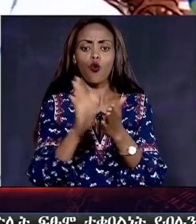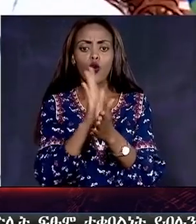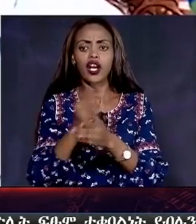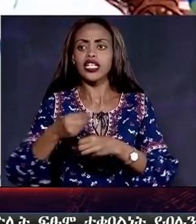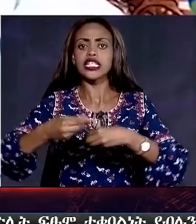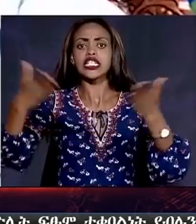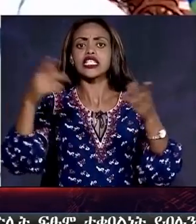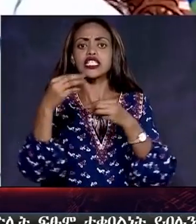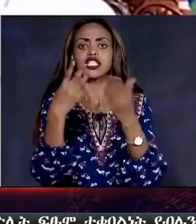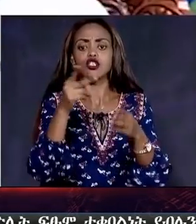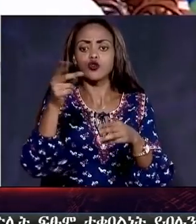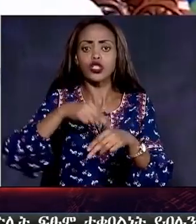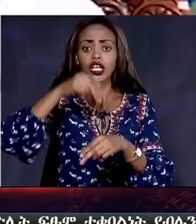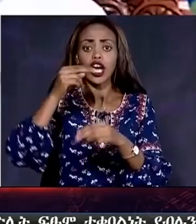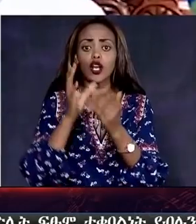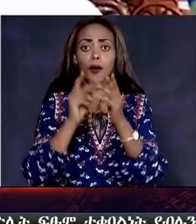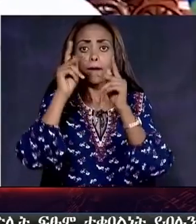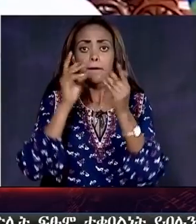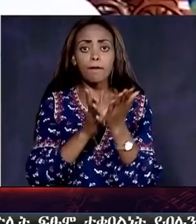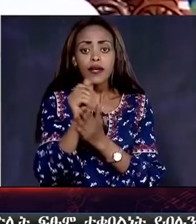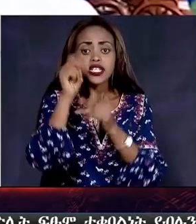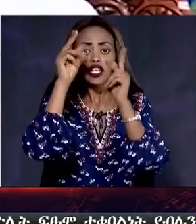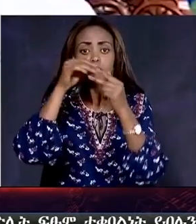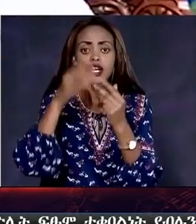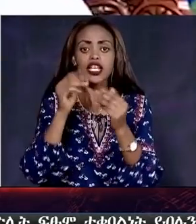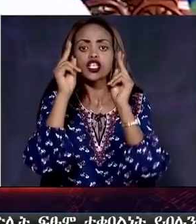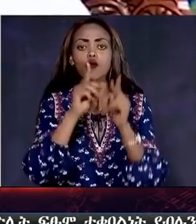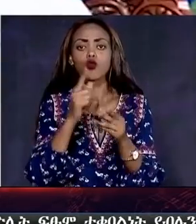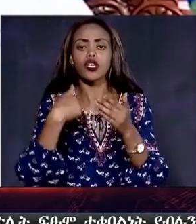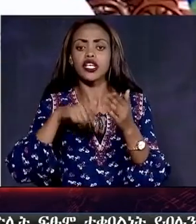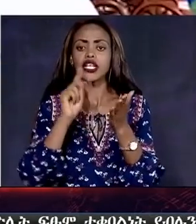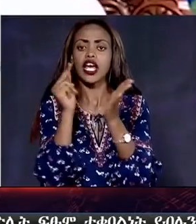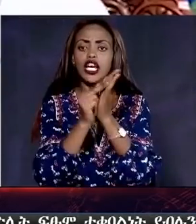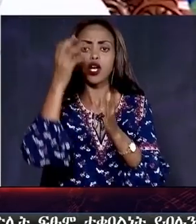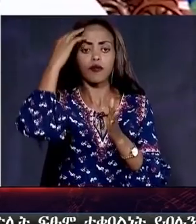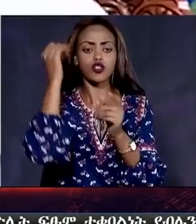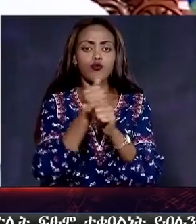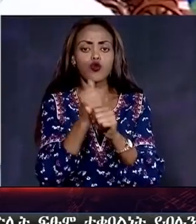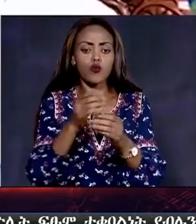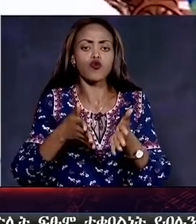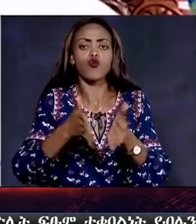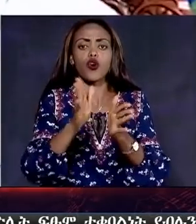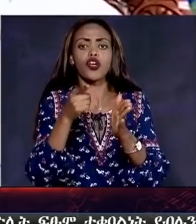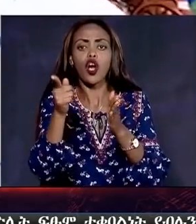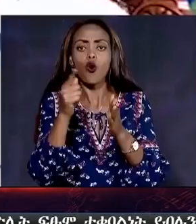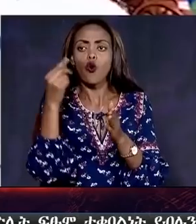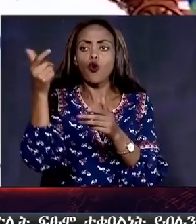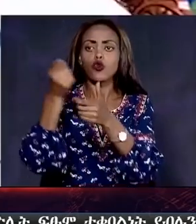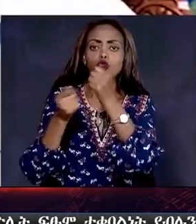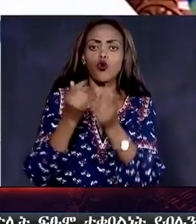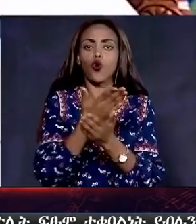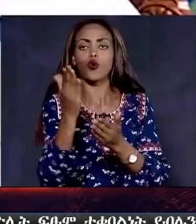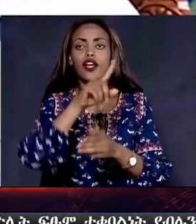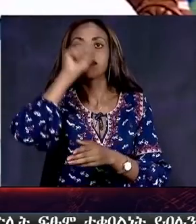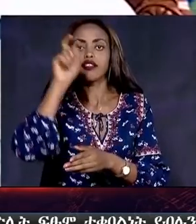ዝኽእል ትካል። እዚ ትካል መሰል መረፃ ህዝብታት ዘረጋግፅ ትካል እዩ። ንሕና ሕገ መንግስታዊ መስርሑ ብዝፈቅዶ ካብኡ እንጠልቦ ጉዳይ